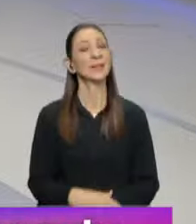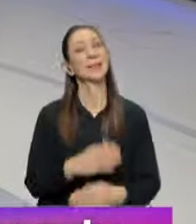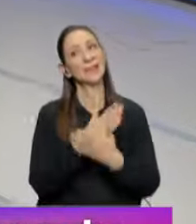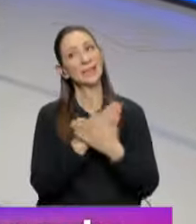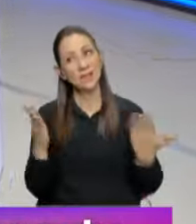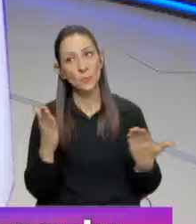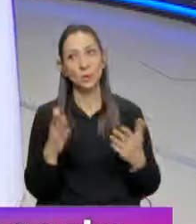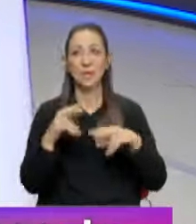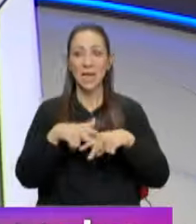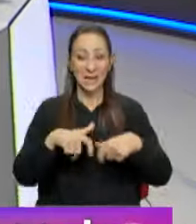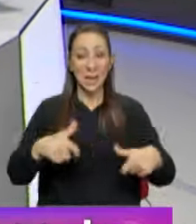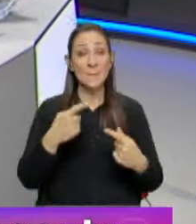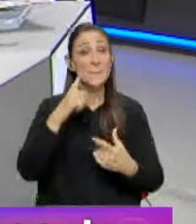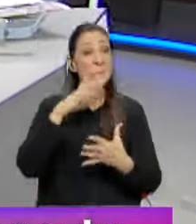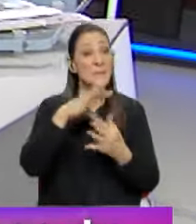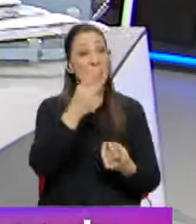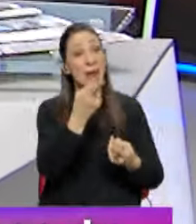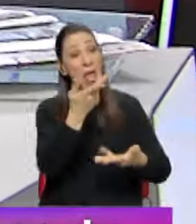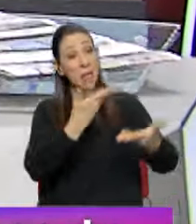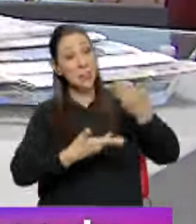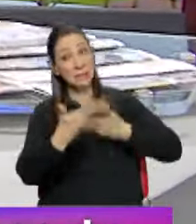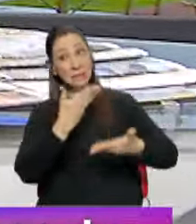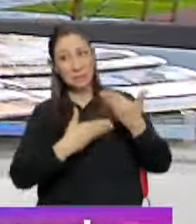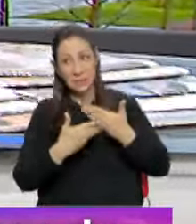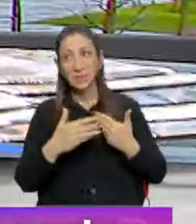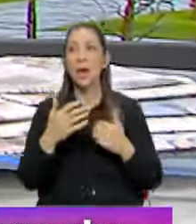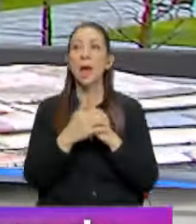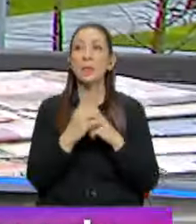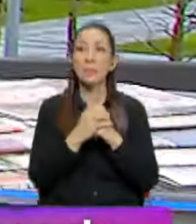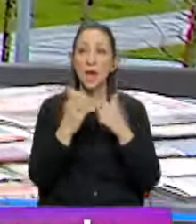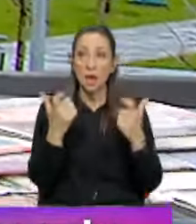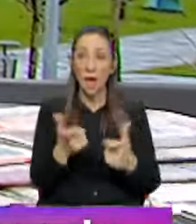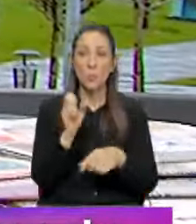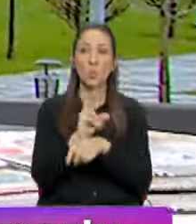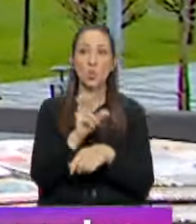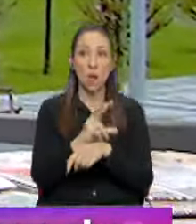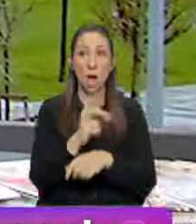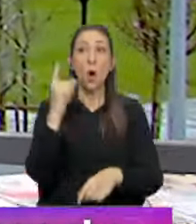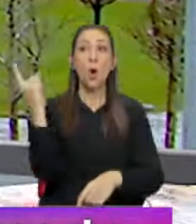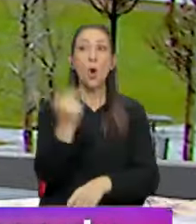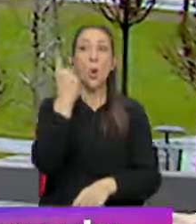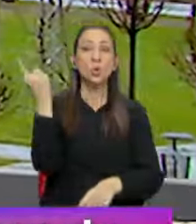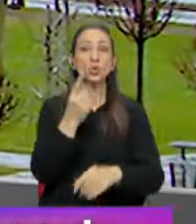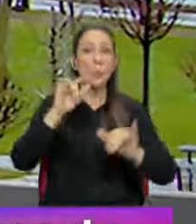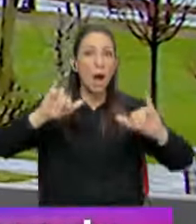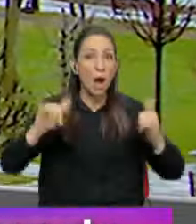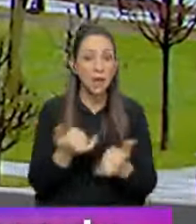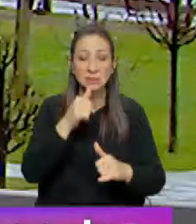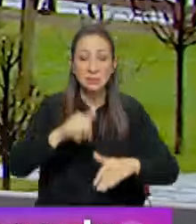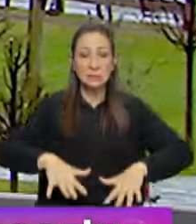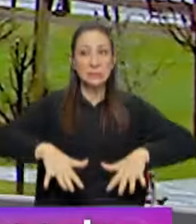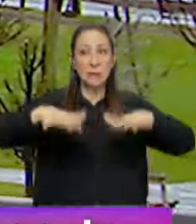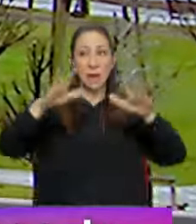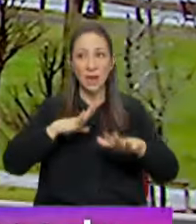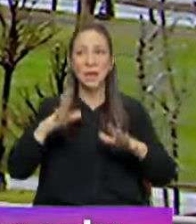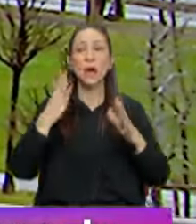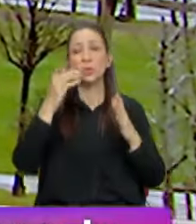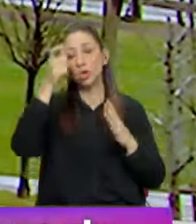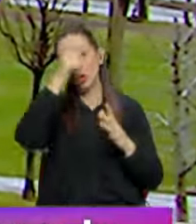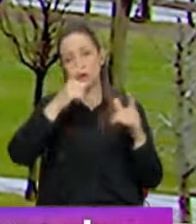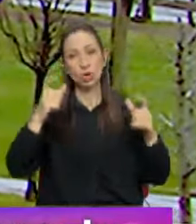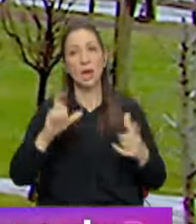Devam ediyoruz. Başlığımız biri bana anlatsın. Antalya ve Muğla. Hortum vurdu, sel vurdu. Memleket